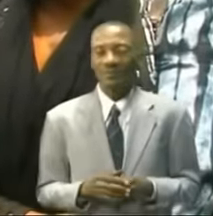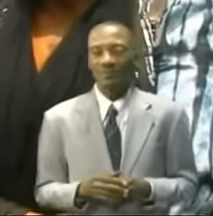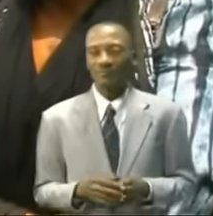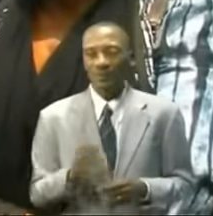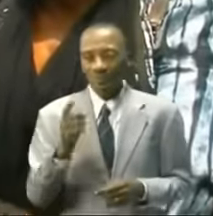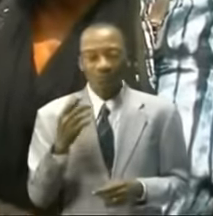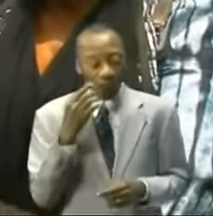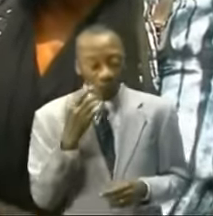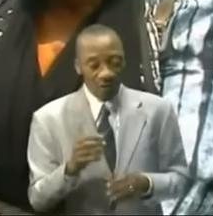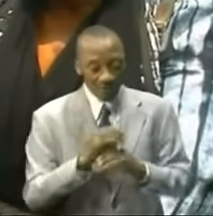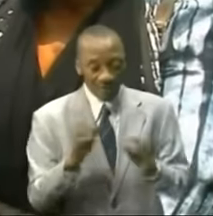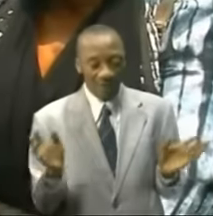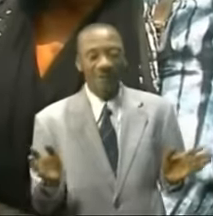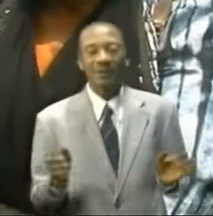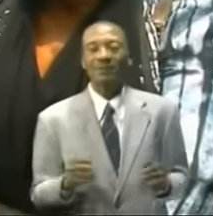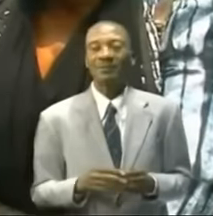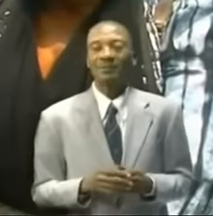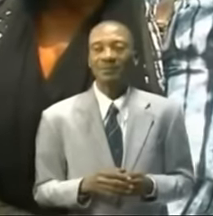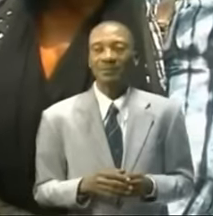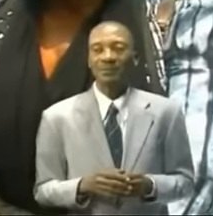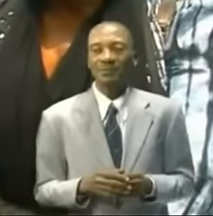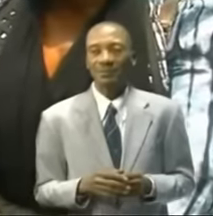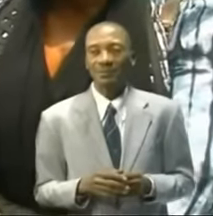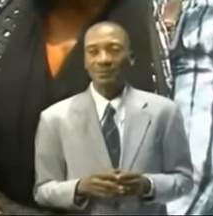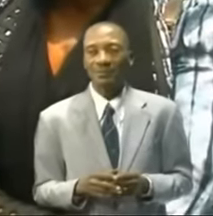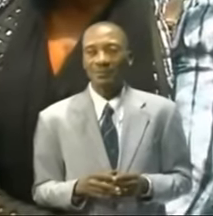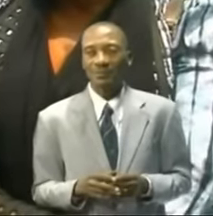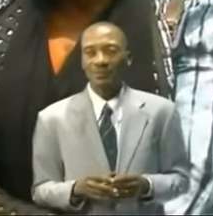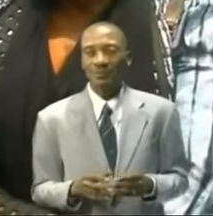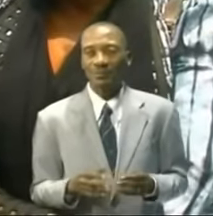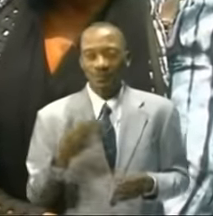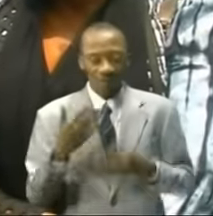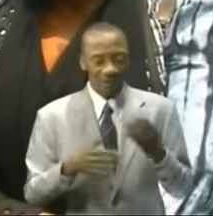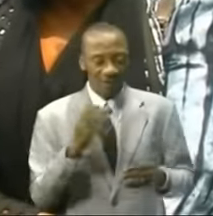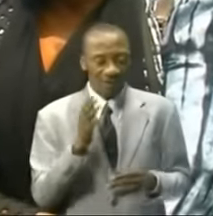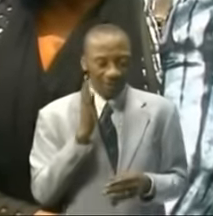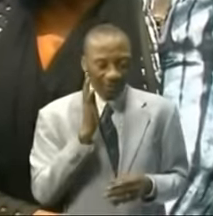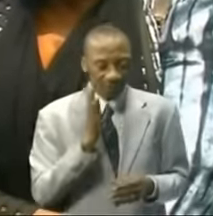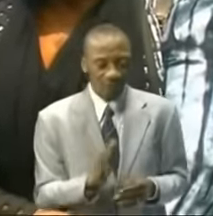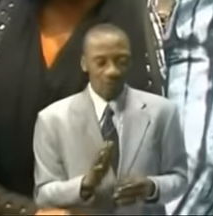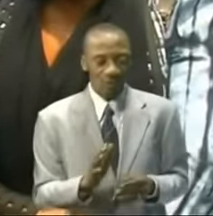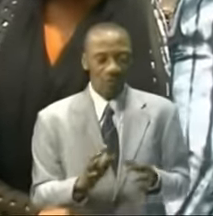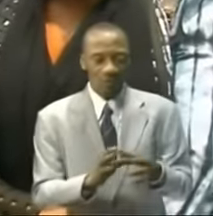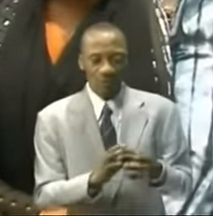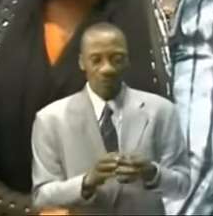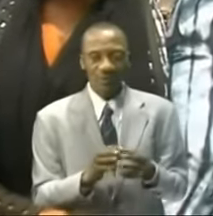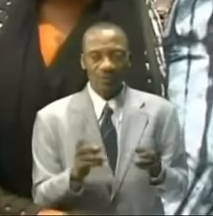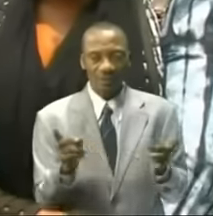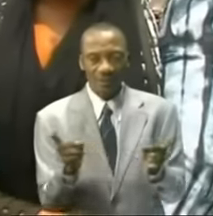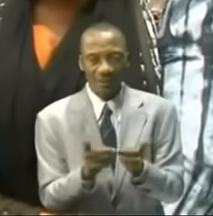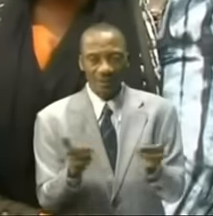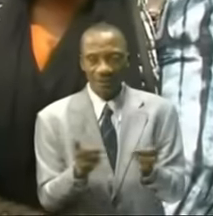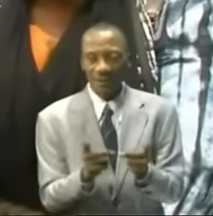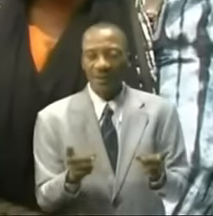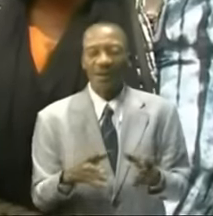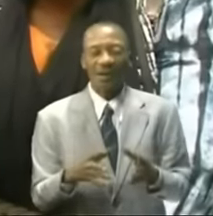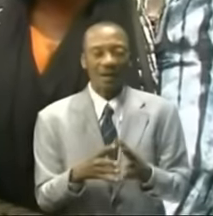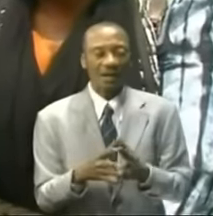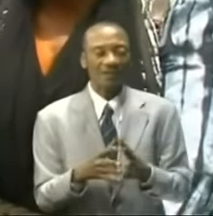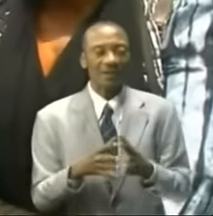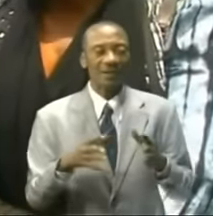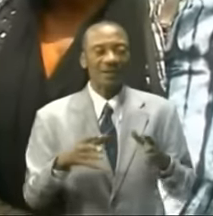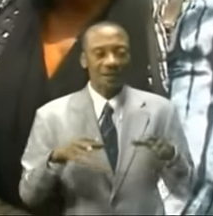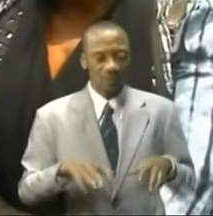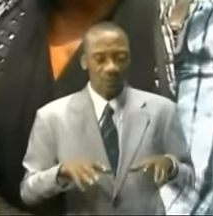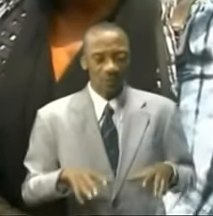excellentes. Beaucoup de dynamisme sur comment nous pouvons vraiment construire un